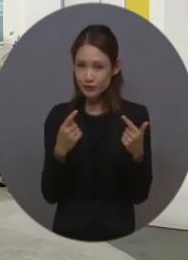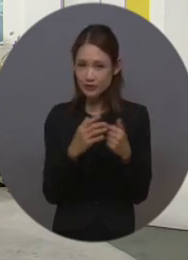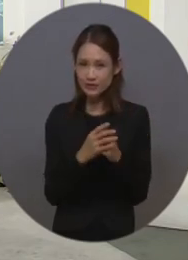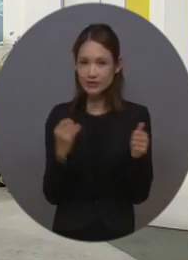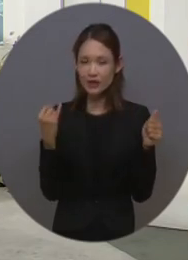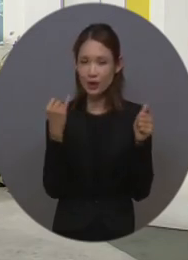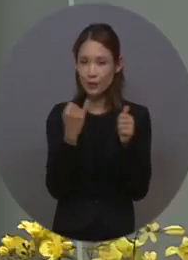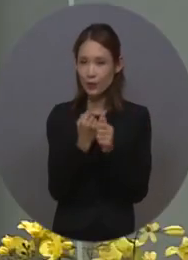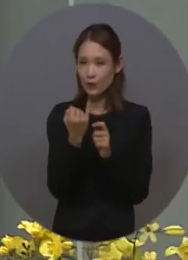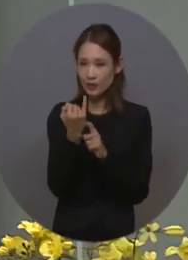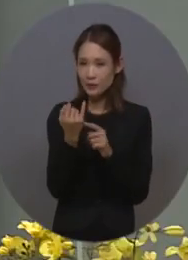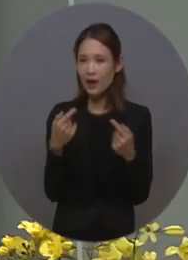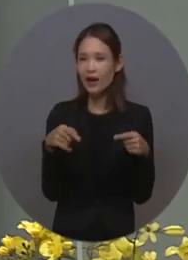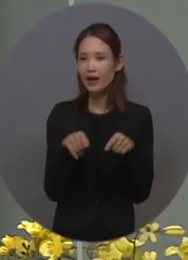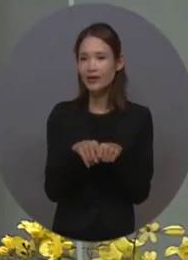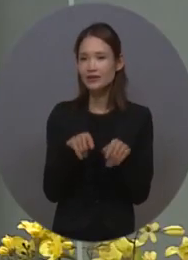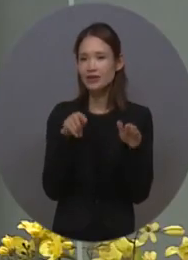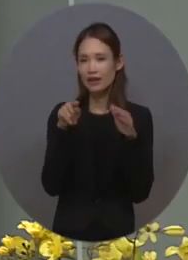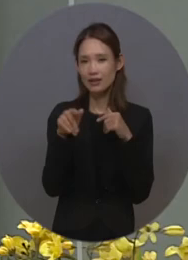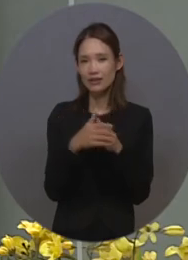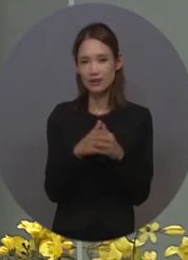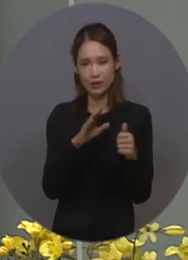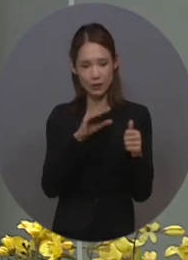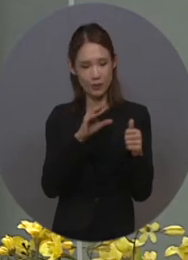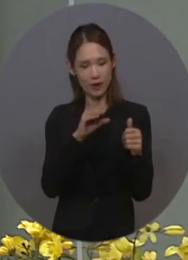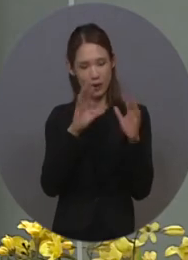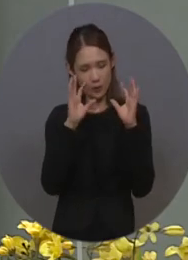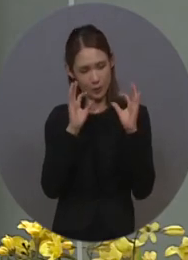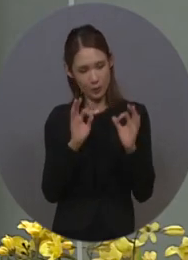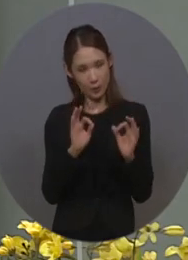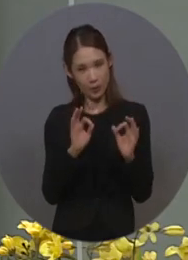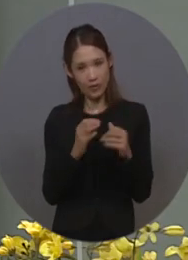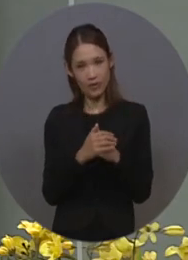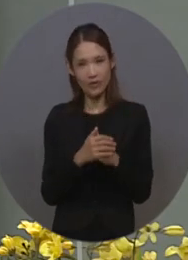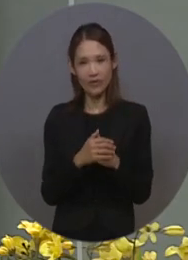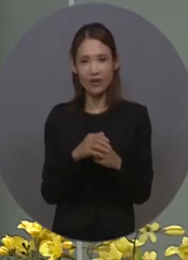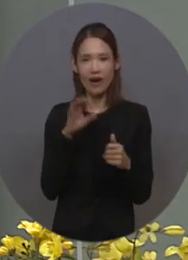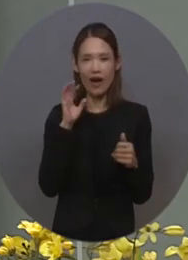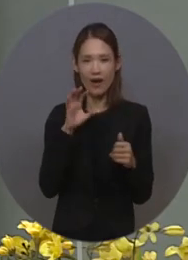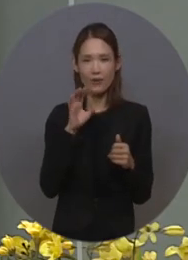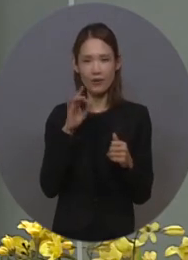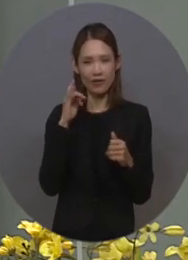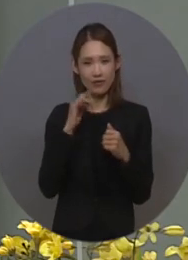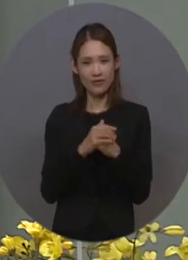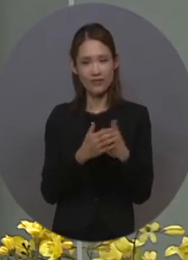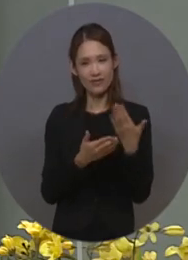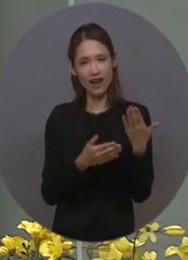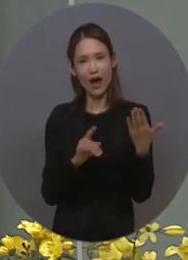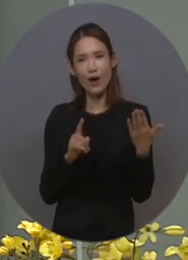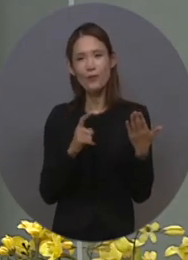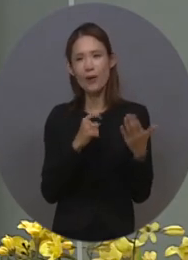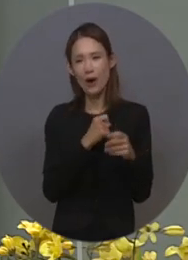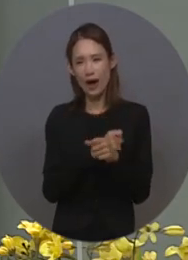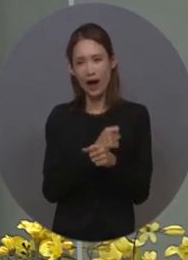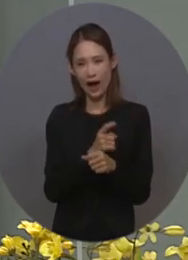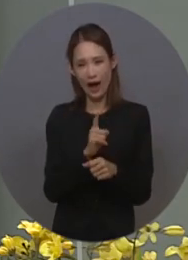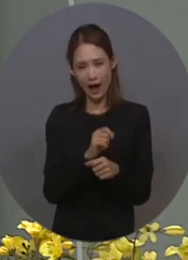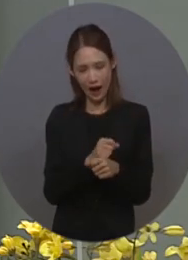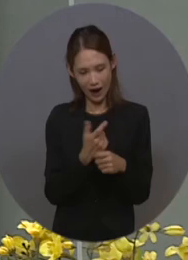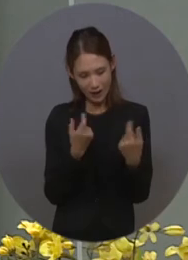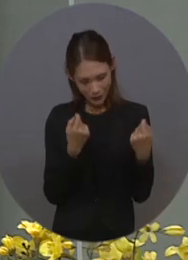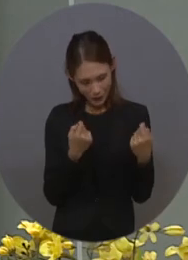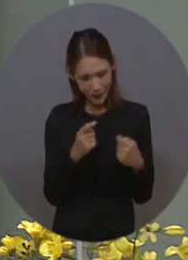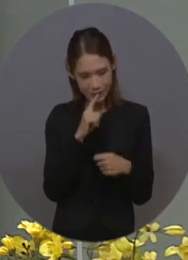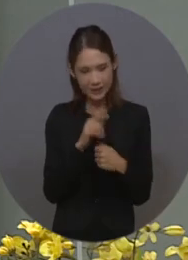사모님하고 같이 간다. 네. 지금요 방송을 보시는 분들이요 막 뭐라 그럴 거예요. 왜 그랬냐면 당신은 뭐 했어? 박진이 형은 이렇게